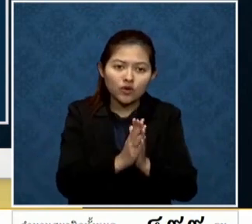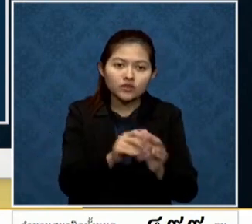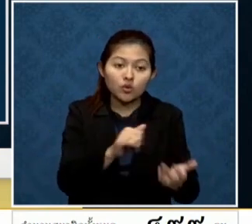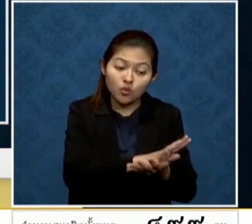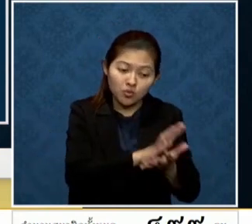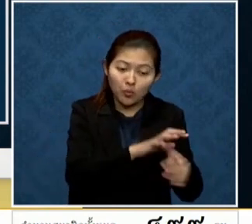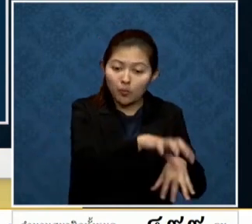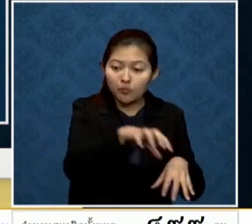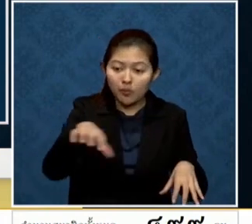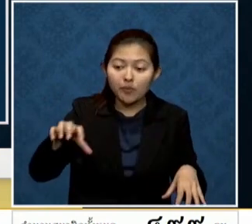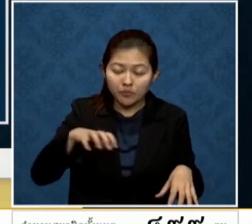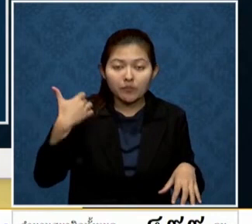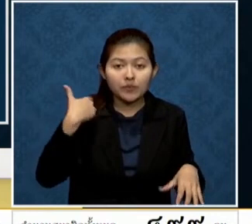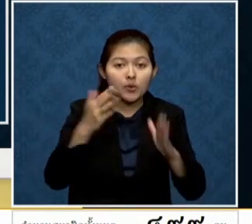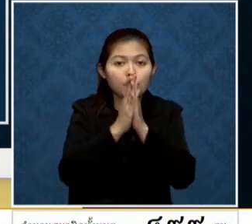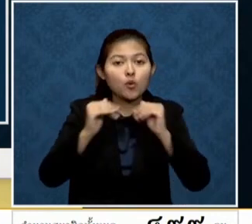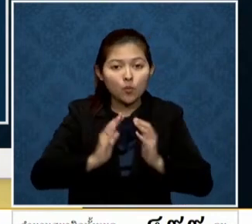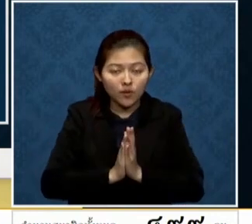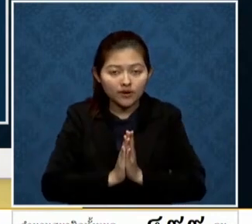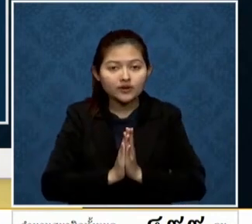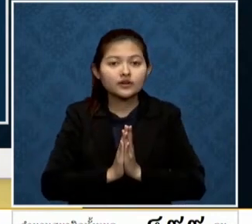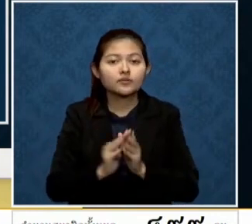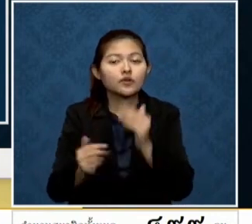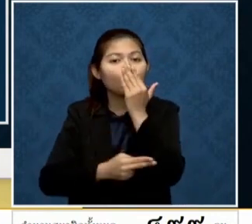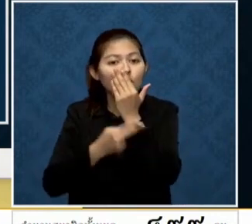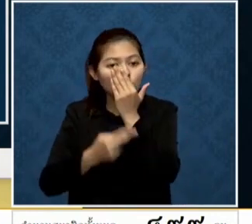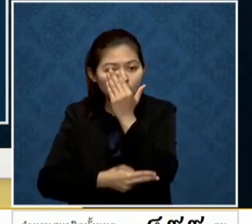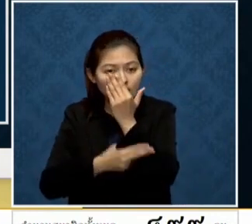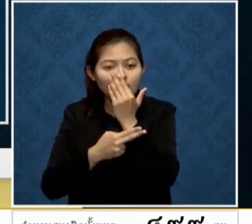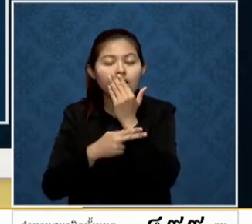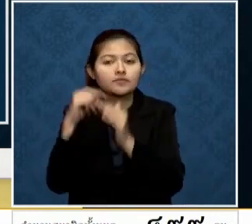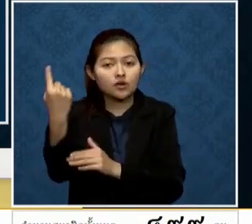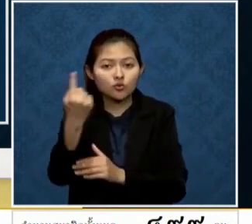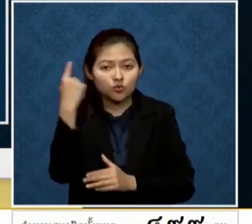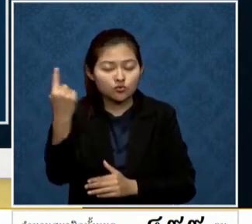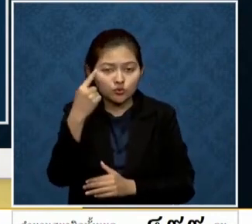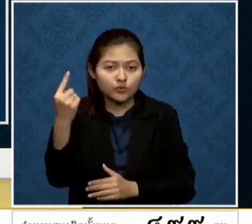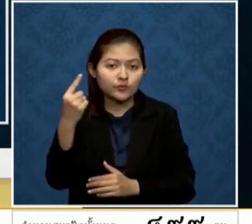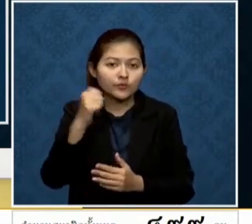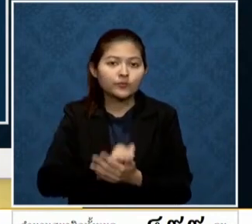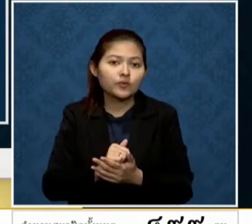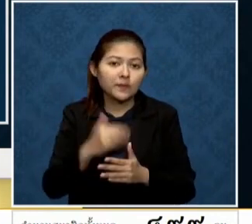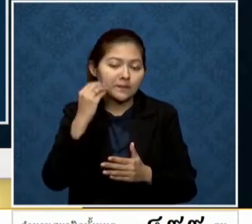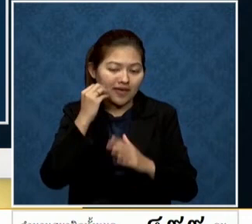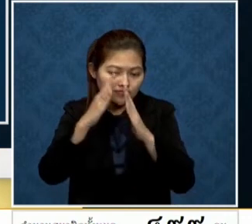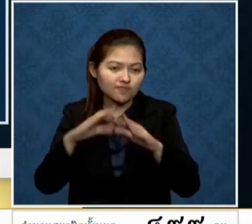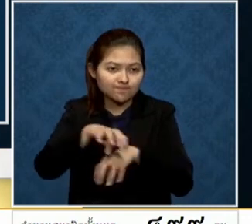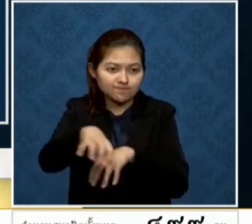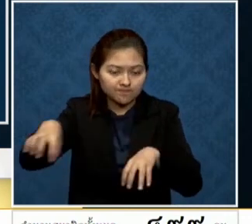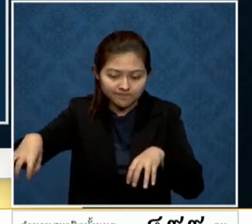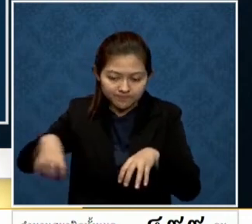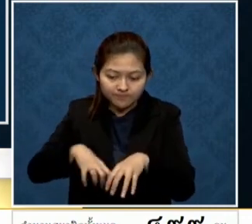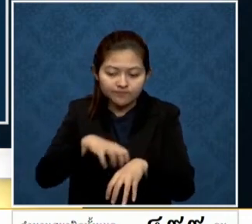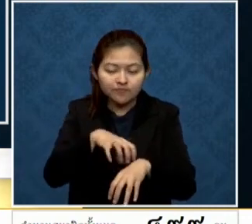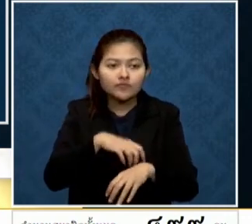โรงนะคะที่นั่นนะคะมีทั้งวัดมีทั้งโรงแรมแล้วก็เป็นสถานที่ท่องเที่ยวแล้วก็บ้านเรือนที่อยู่อาศัยจะเห็นว่าหนาแน่นมากเลยรอบ